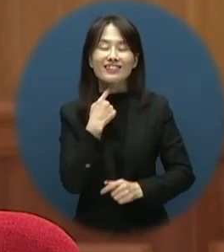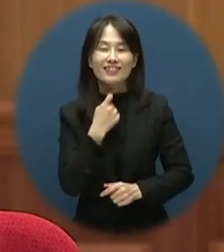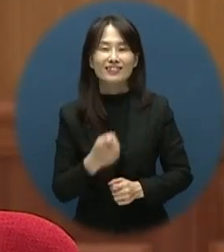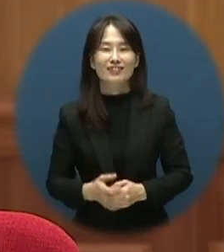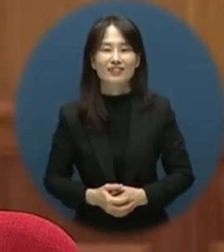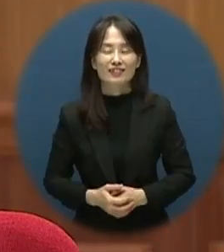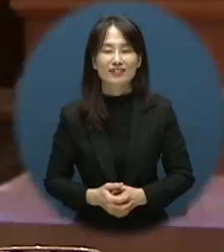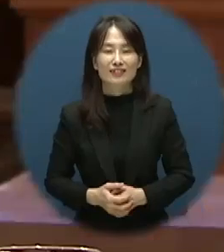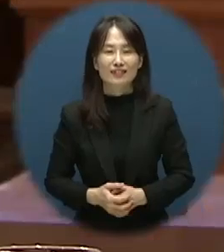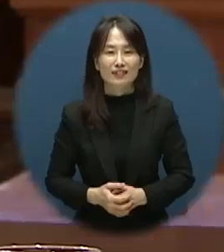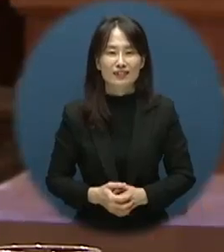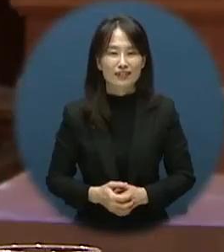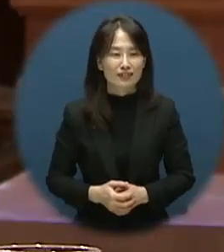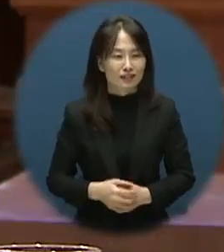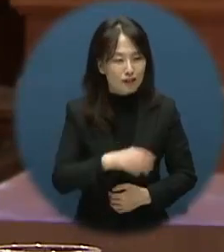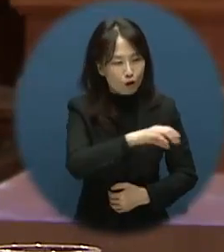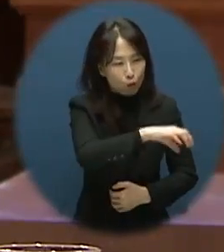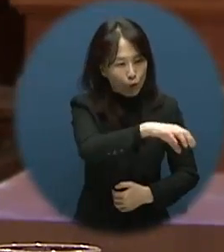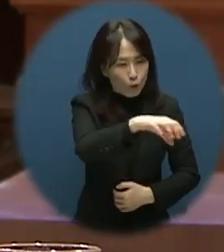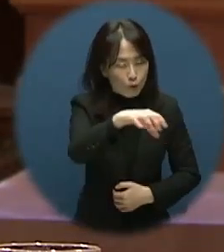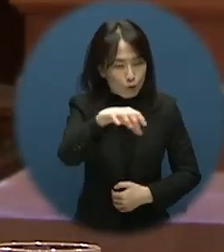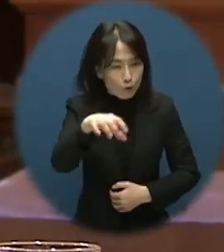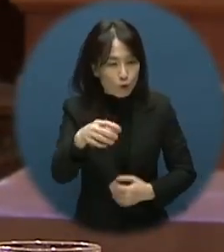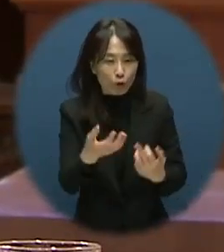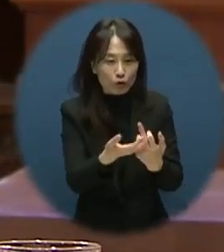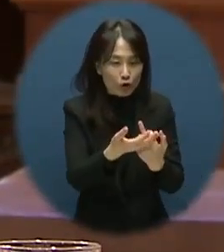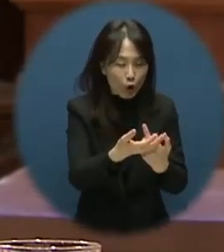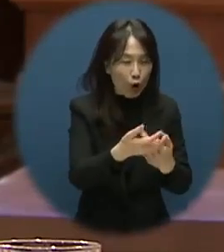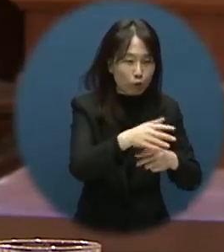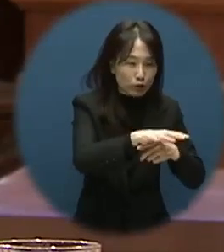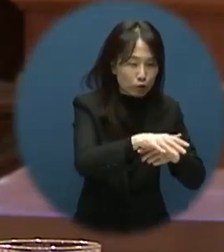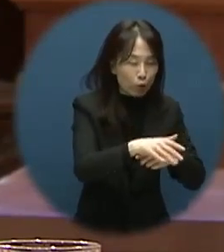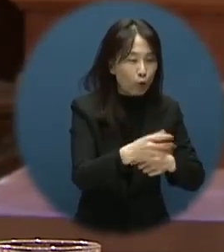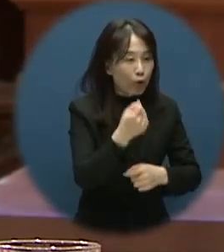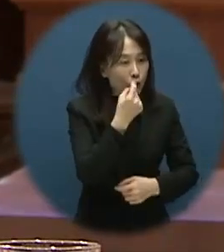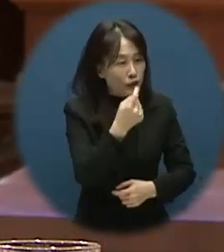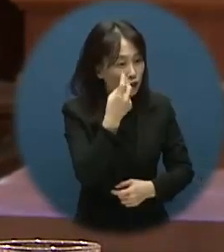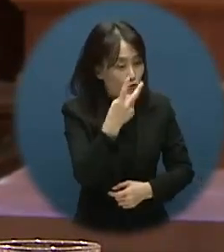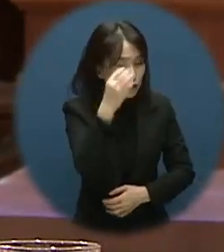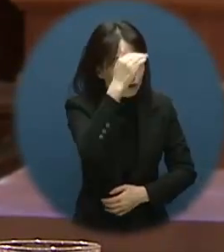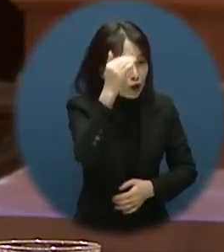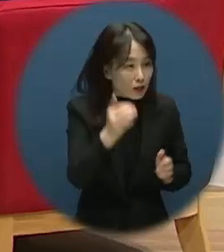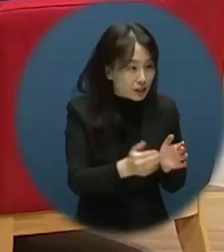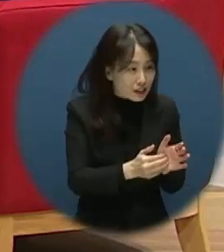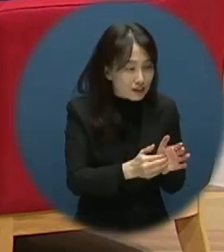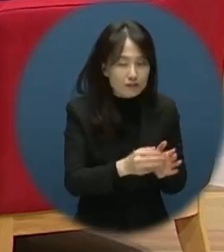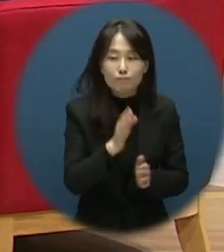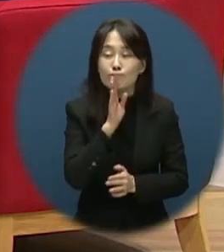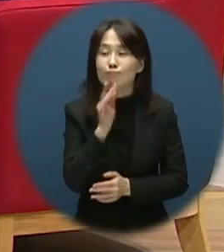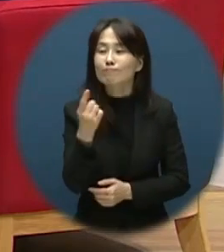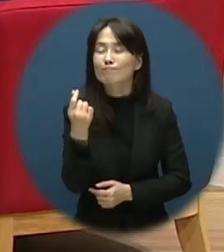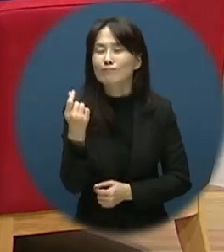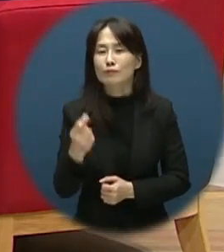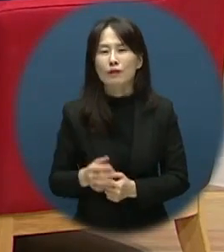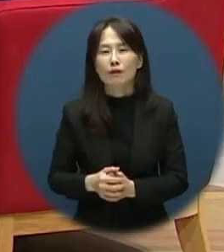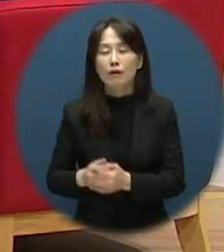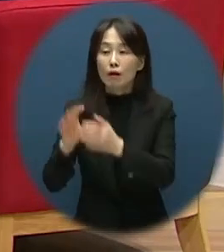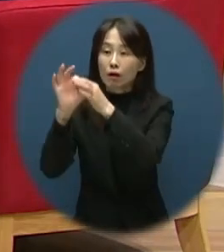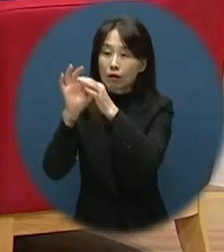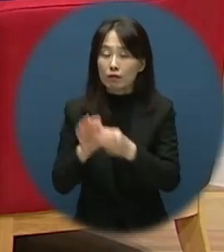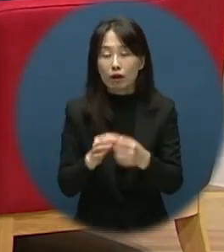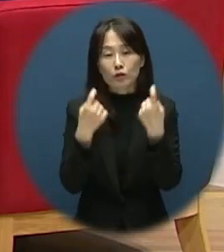그렇게 아무튼 구석구석 섬까지 지방 도시까지 뭐 한두 달 둘러봤다 이거잖아요. 네. 그리고 뭐 계속 여행